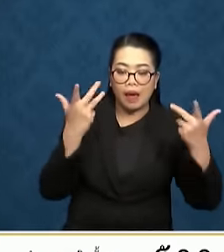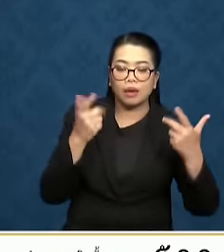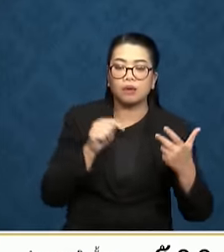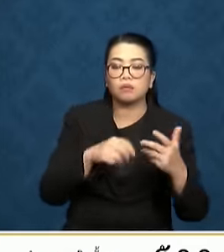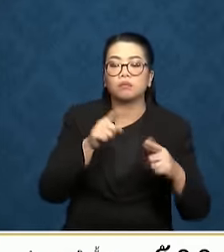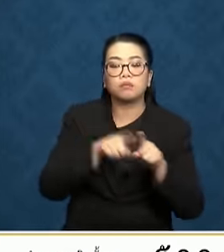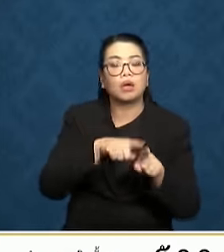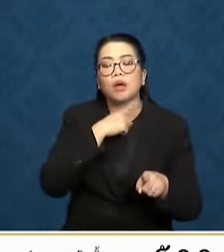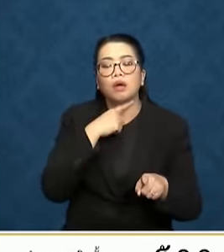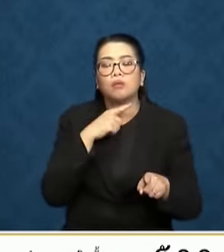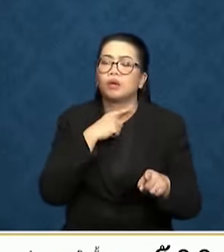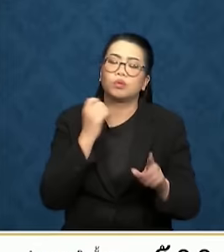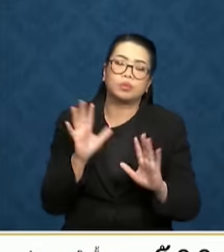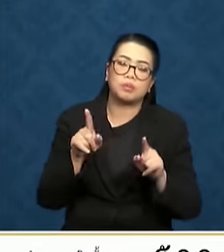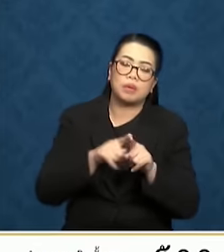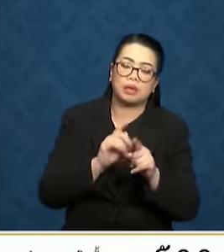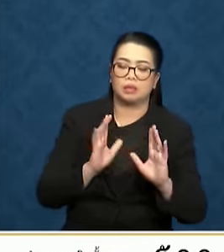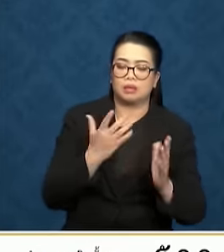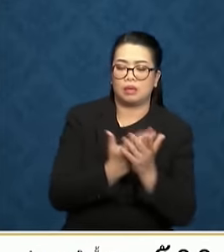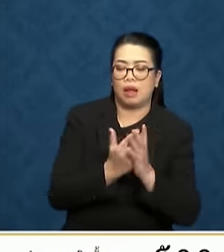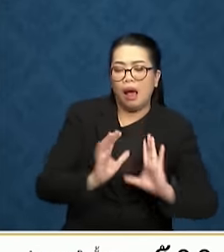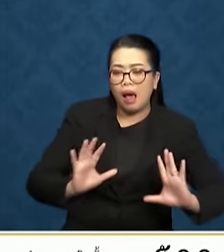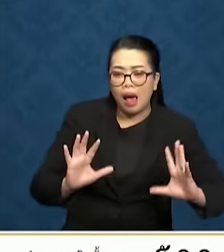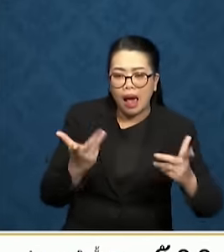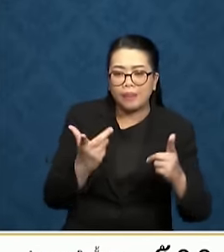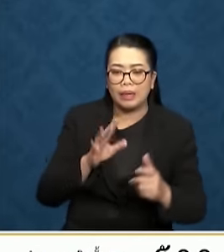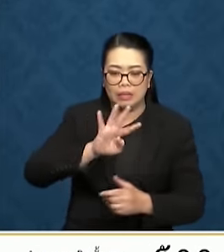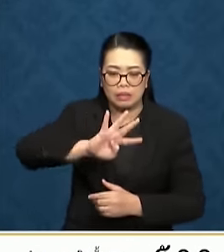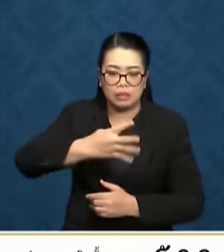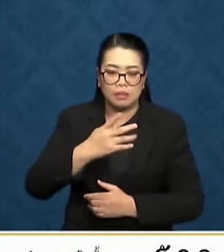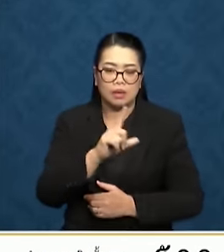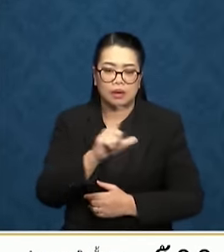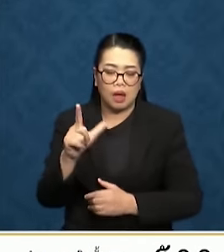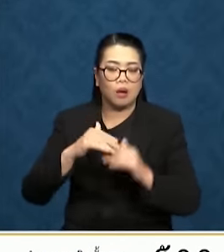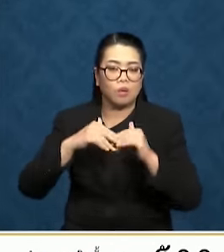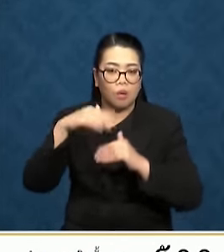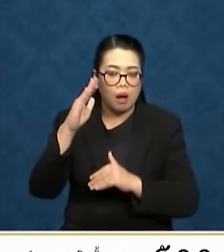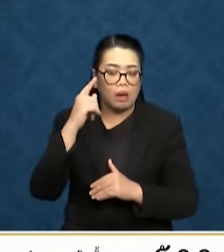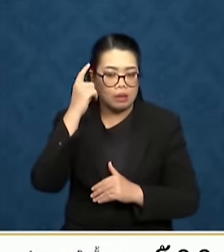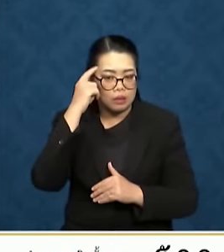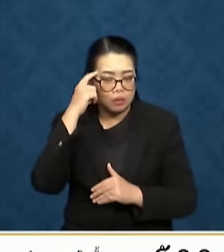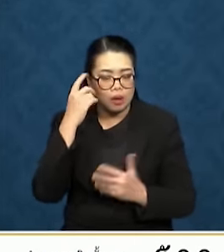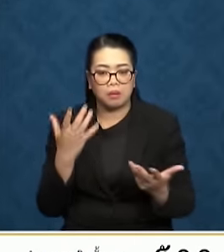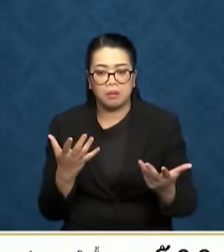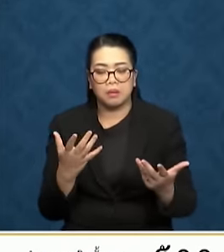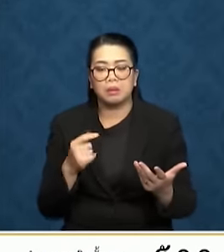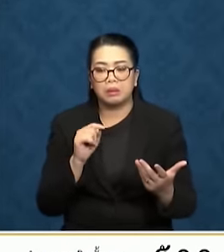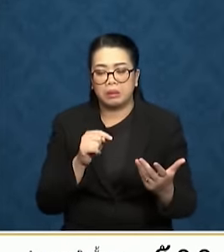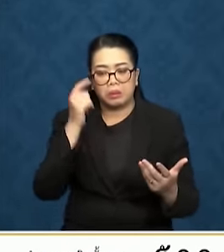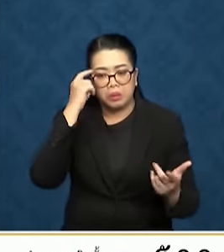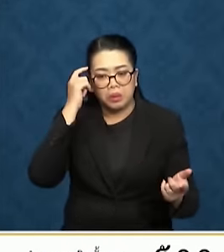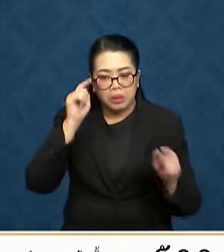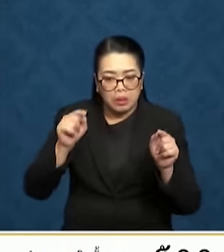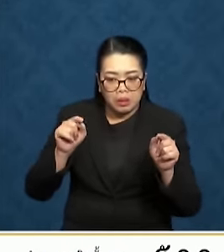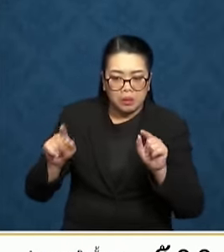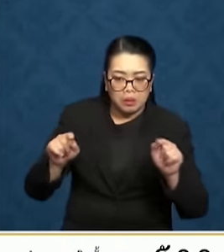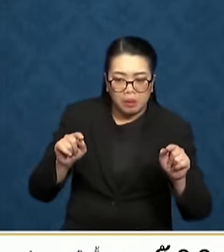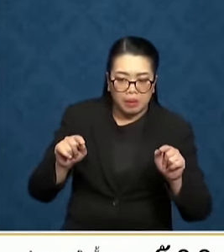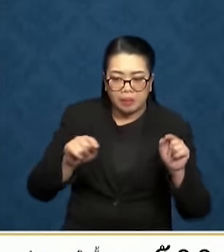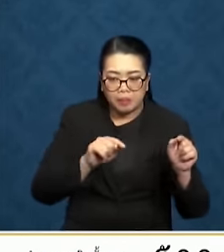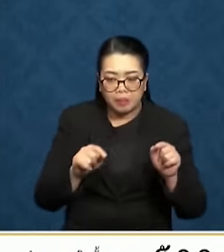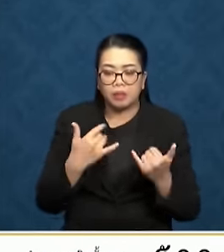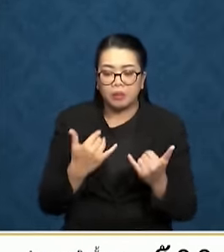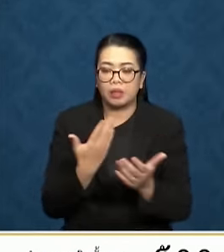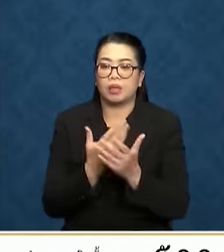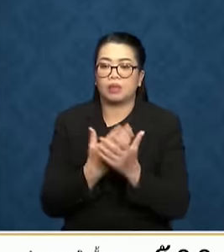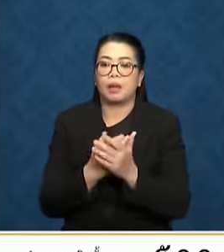ไปตรงนี้เนี่ยมันมีหลายเรื่องหลายวิธีที่จะต้องคิดนะครับเพราะว่าตอนนี้ถ้าผมเข้าใจไม่ผิดวันนี้ราคา